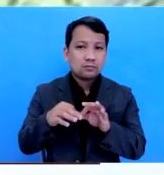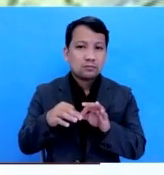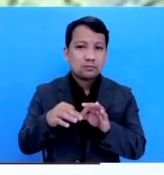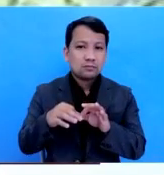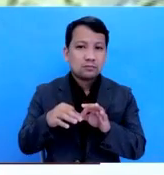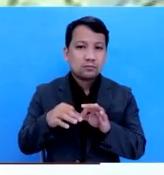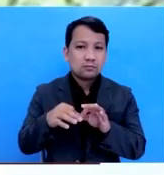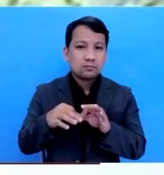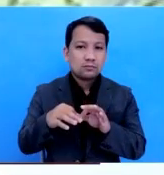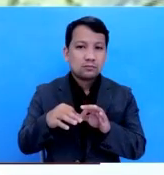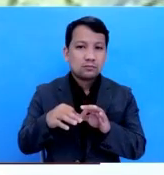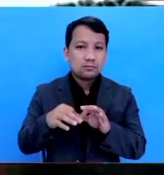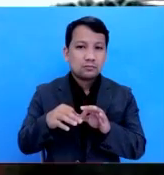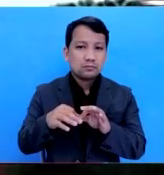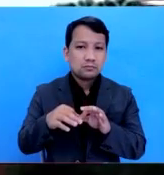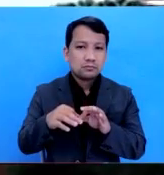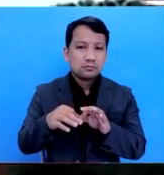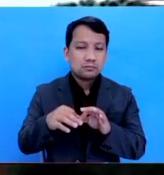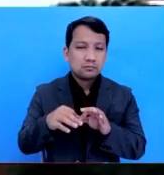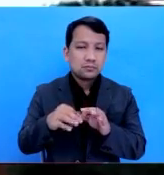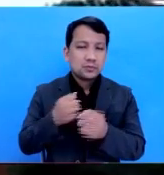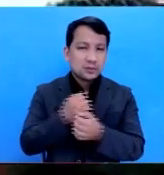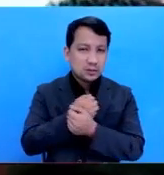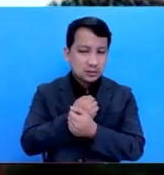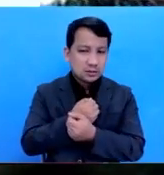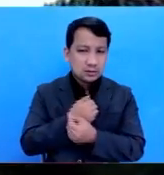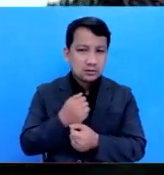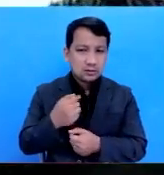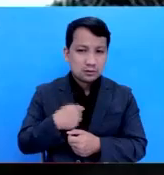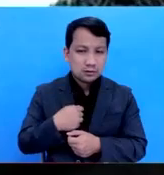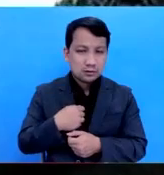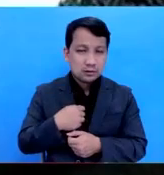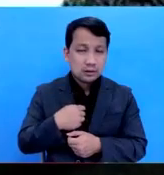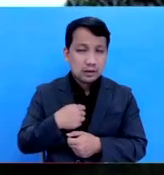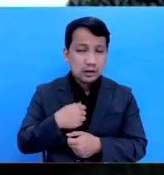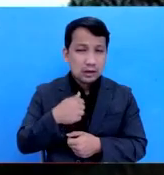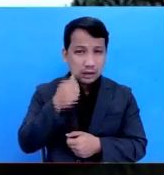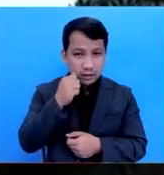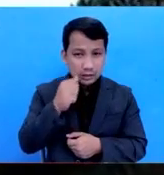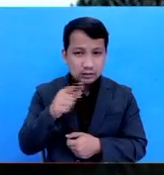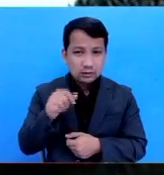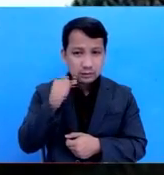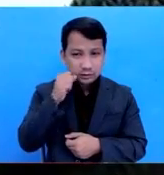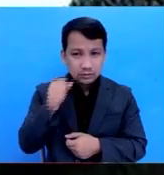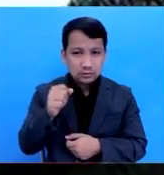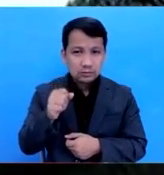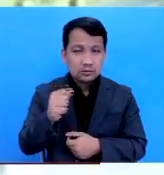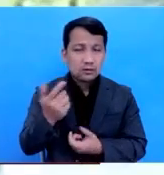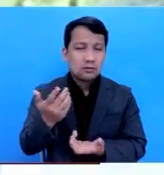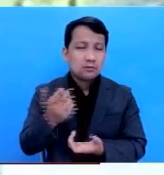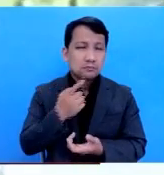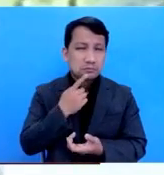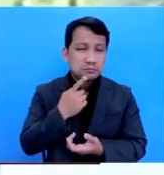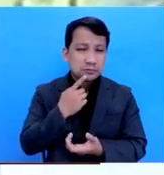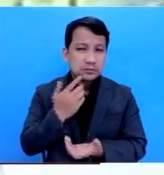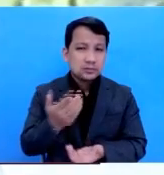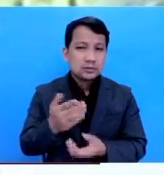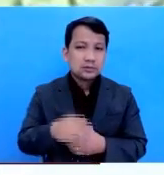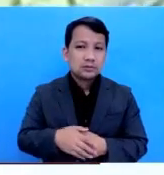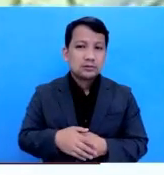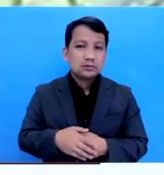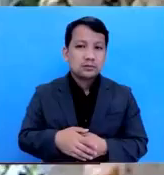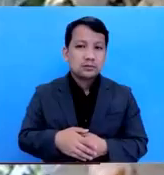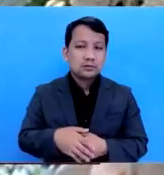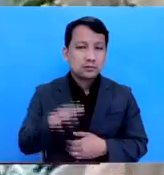And that she loved me. Ate Sue, how I miss you. I miss her